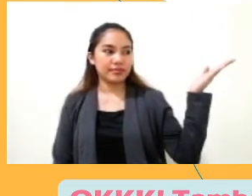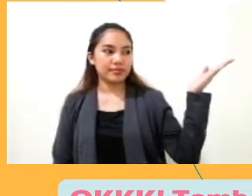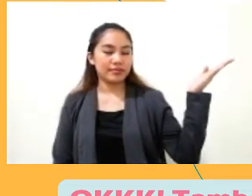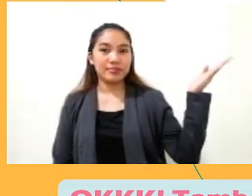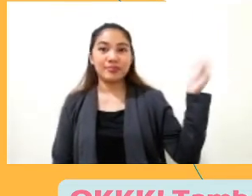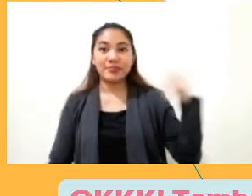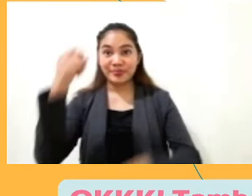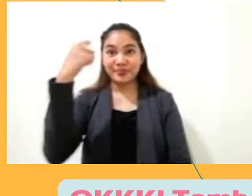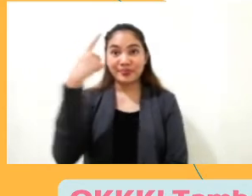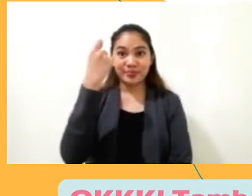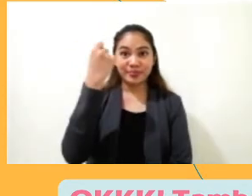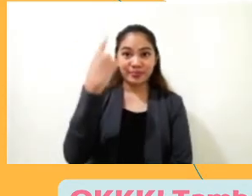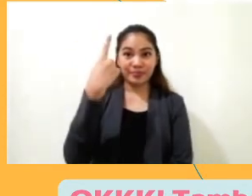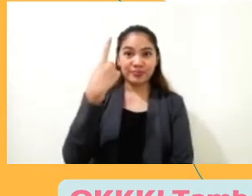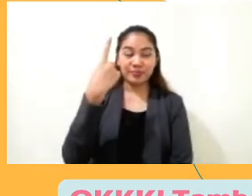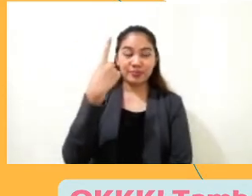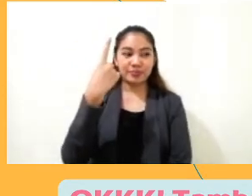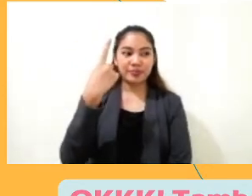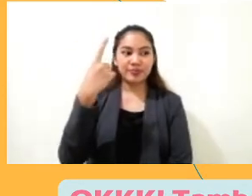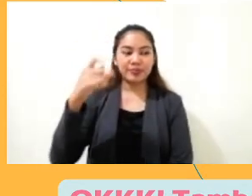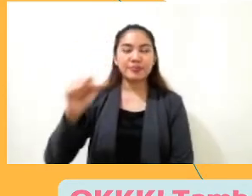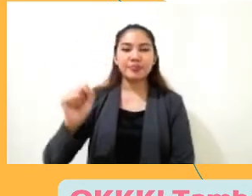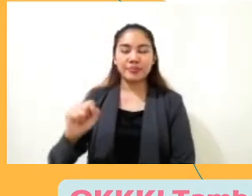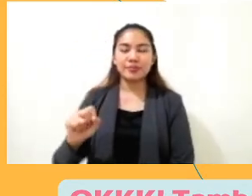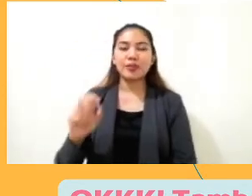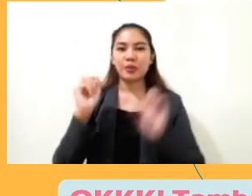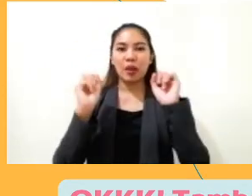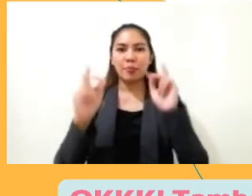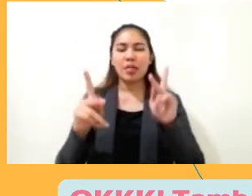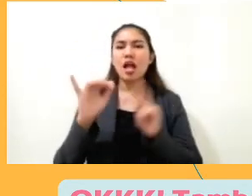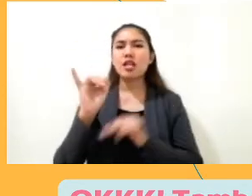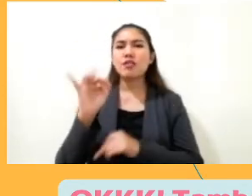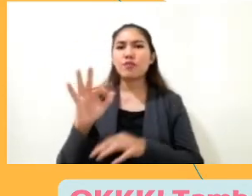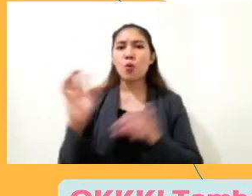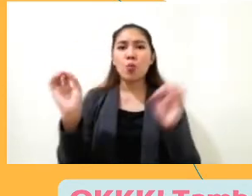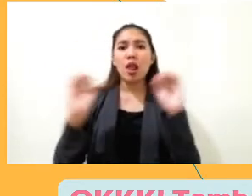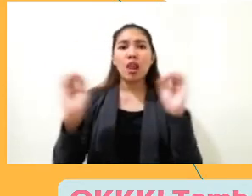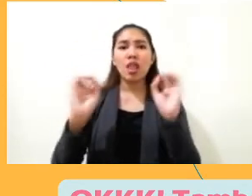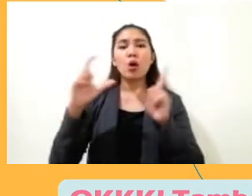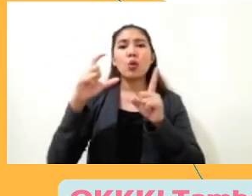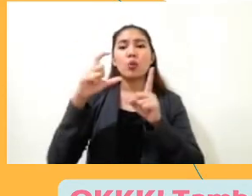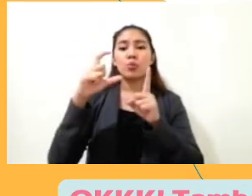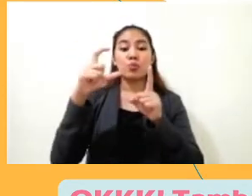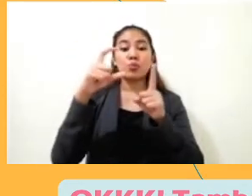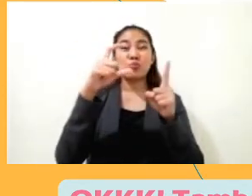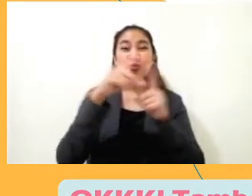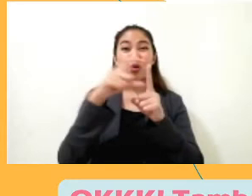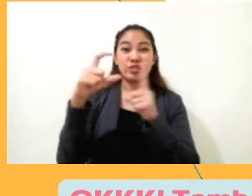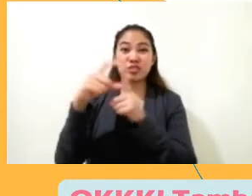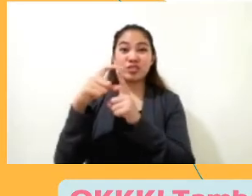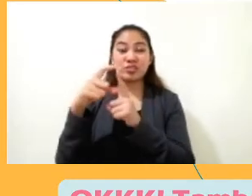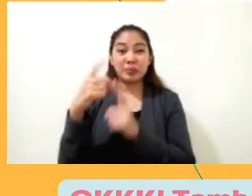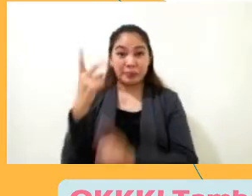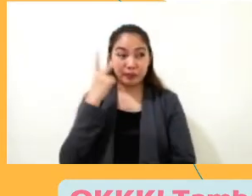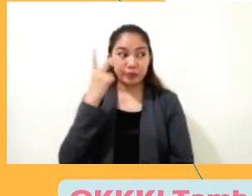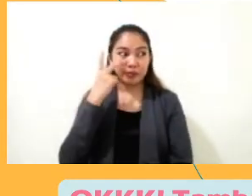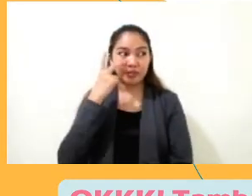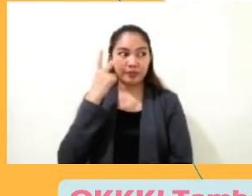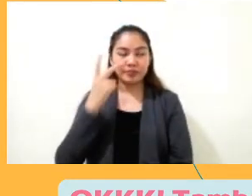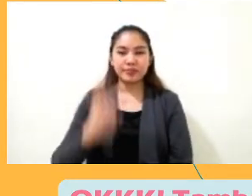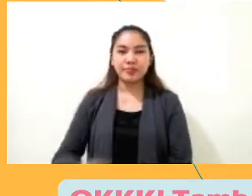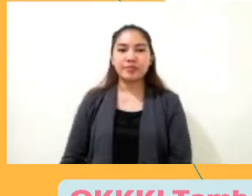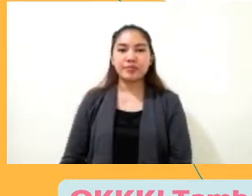Nakuha ba yun? So, kung walang salita, ganito itsura niya.